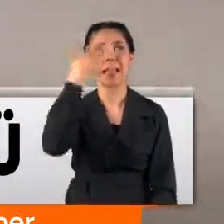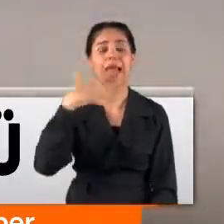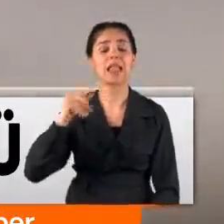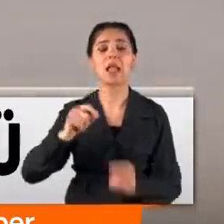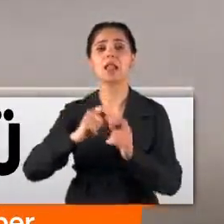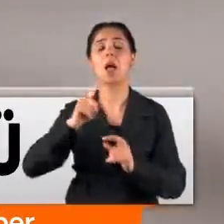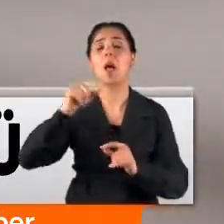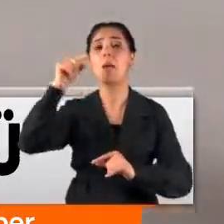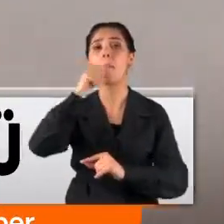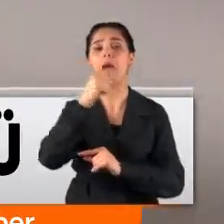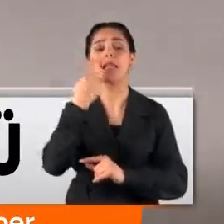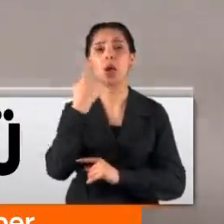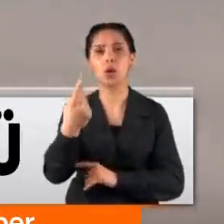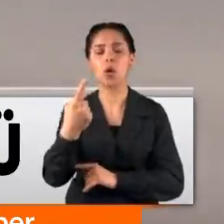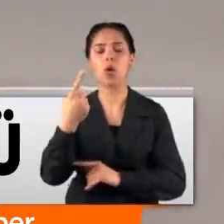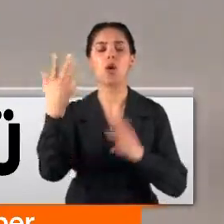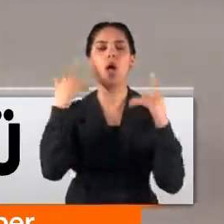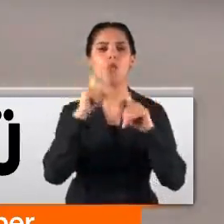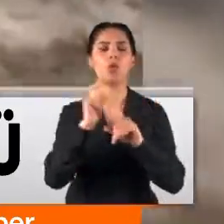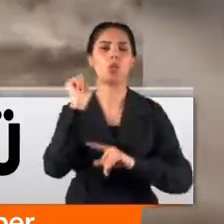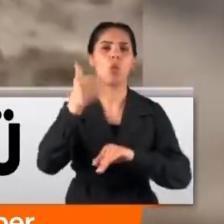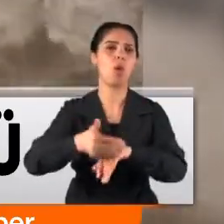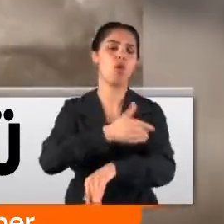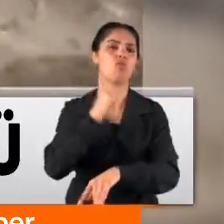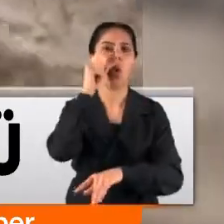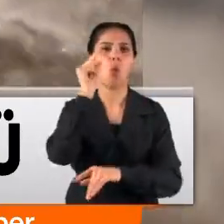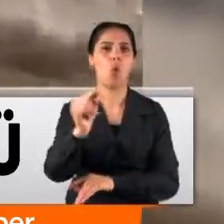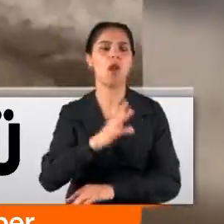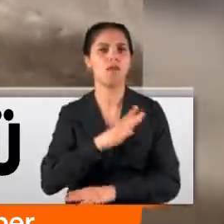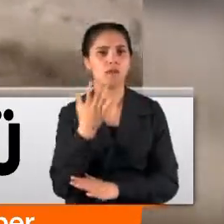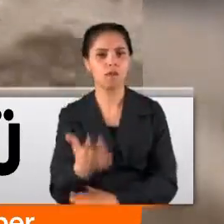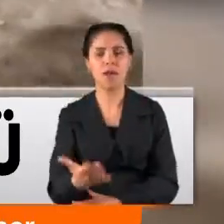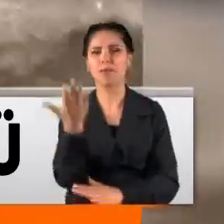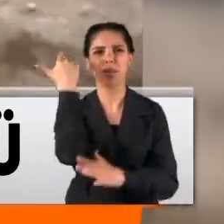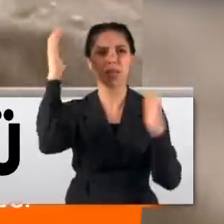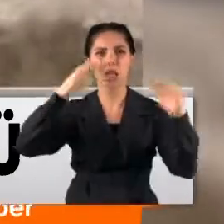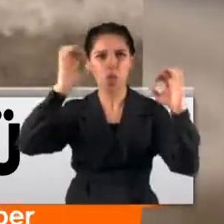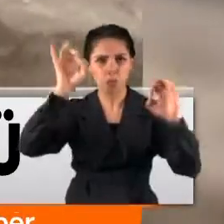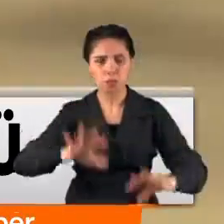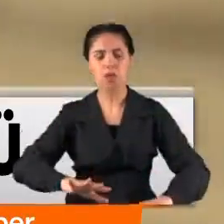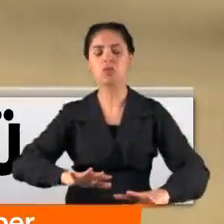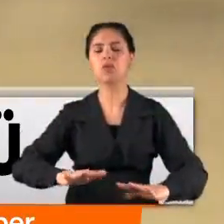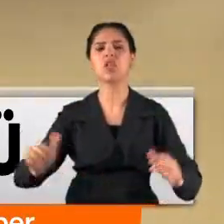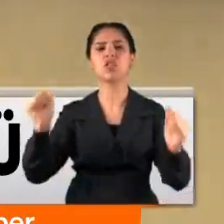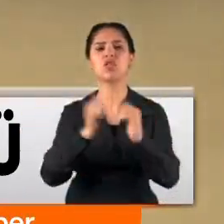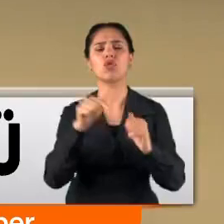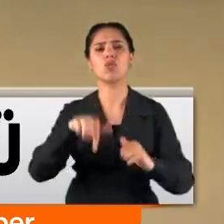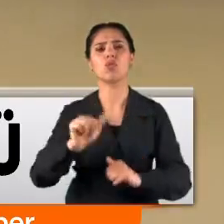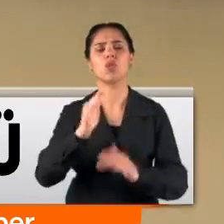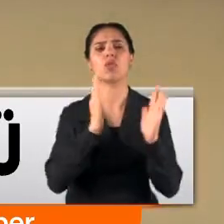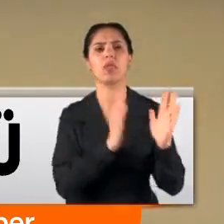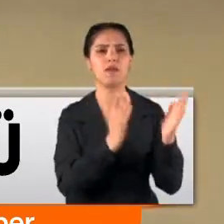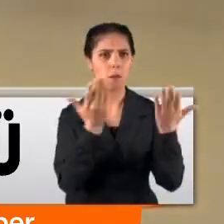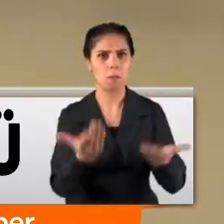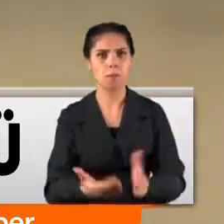batısı için meteoroloji günler öncesinden uyarmıştı. Önceki gün başlayan yağış şiddetini arttırarak devam etti. Çatal Zeytin